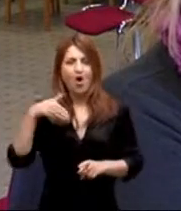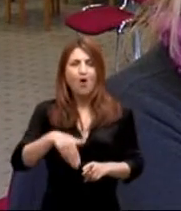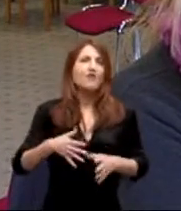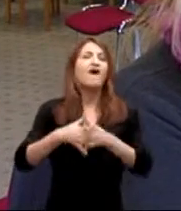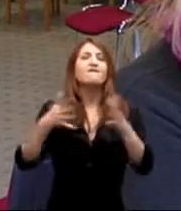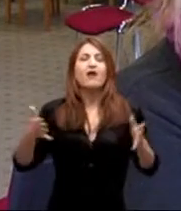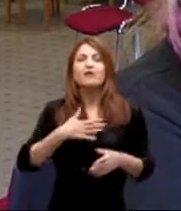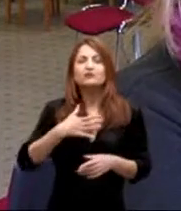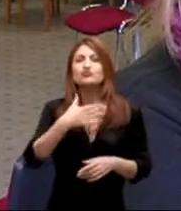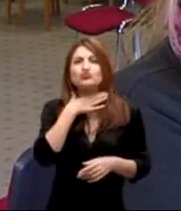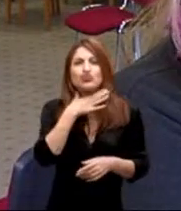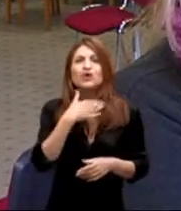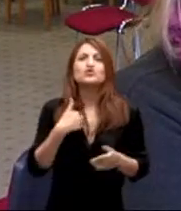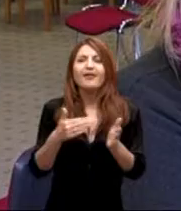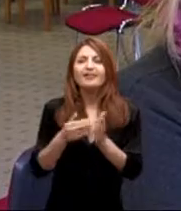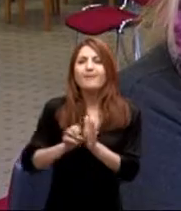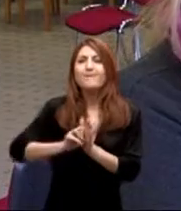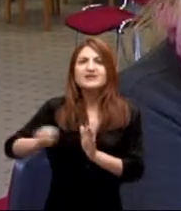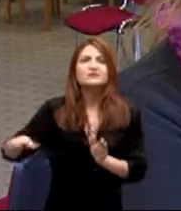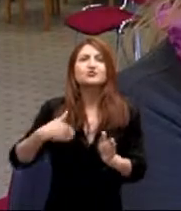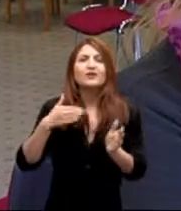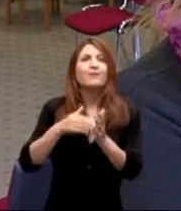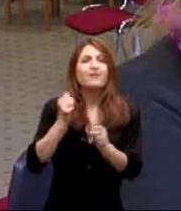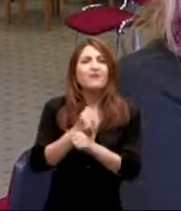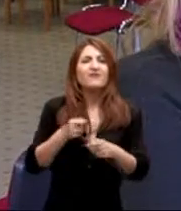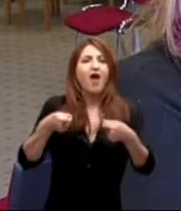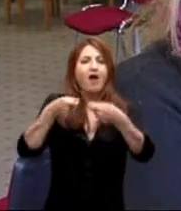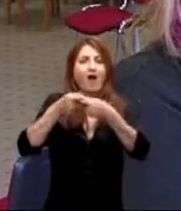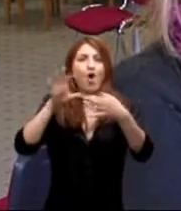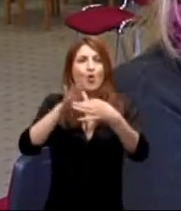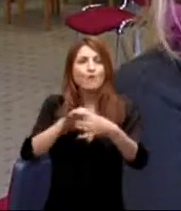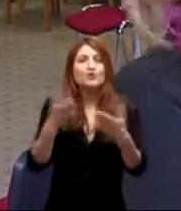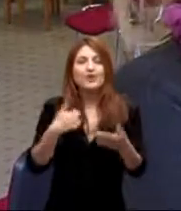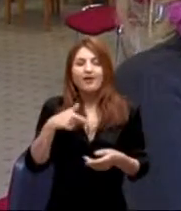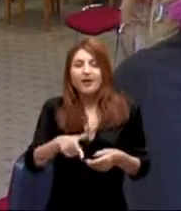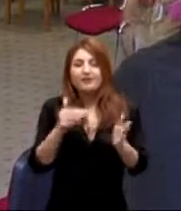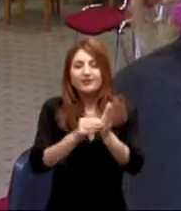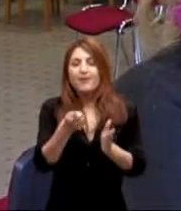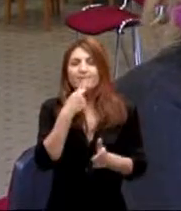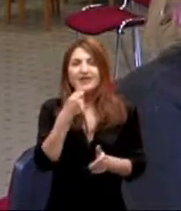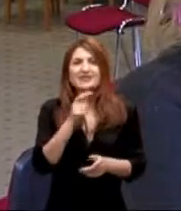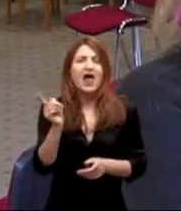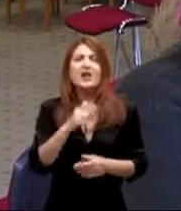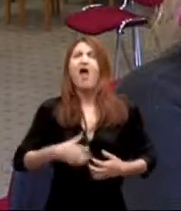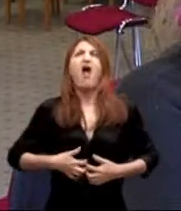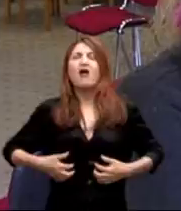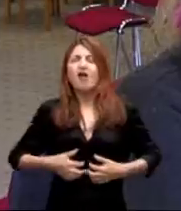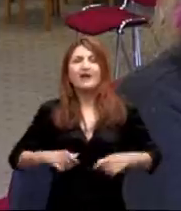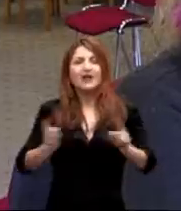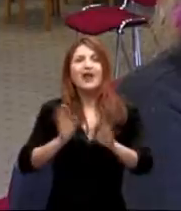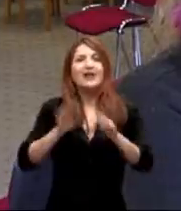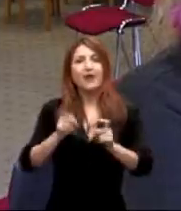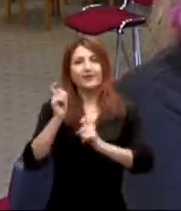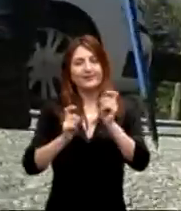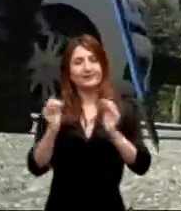velika škola šta trebam izbaciti, šta trebam kombinirati, šta trebam uopće jesti da bi možda ne gladnila, ali da bi u svakom slučaju